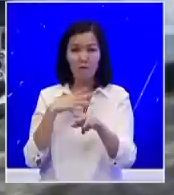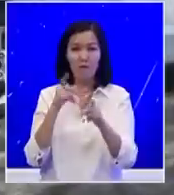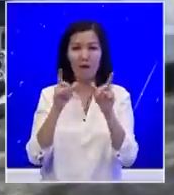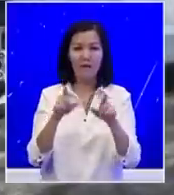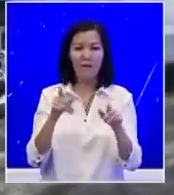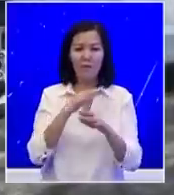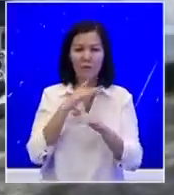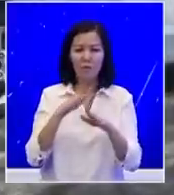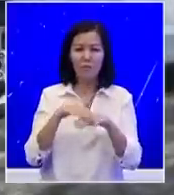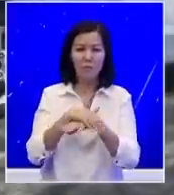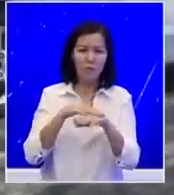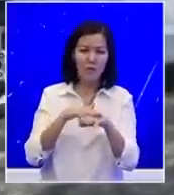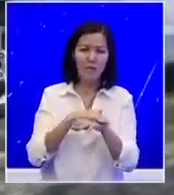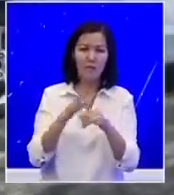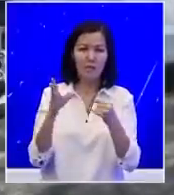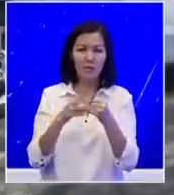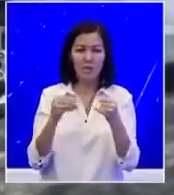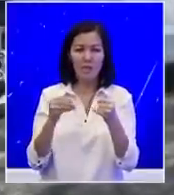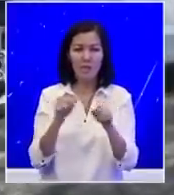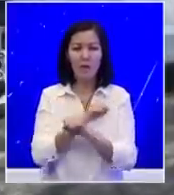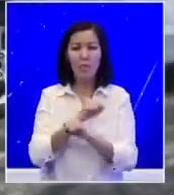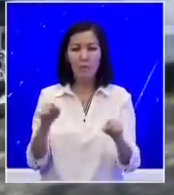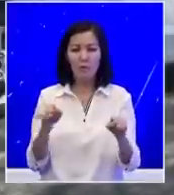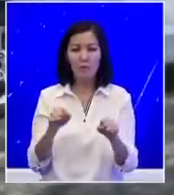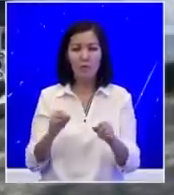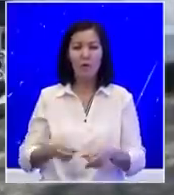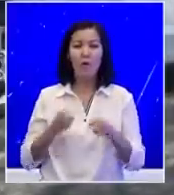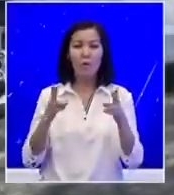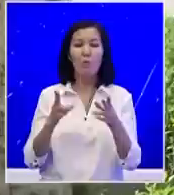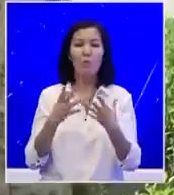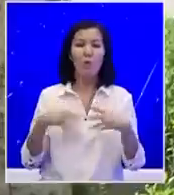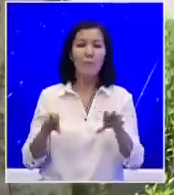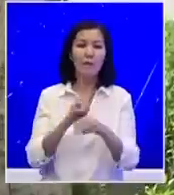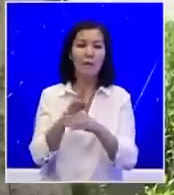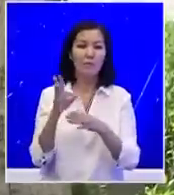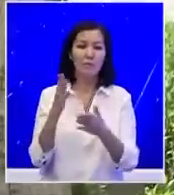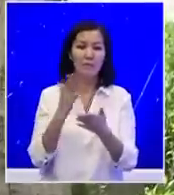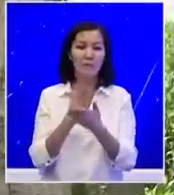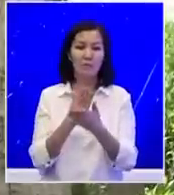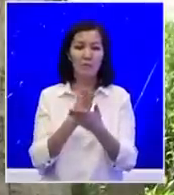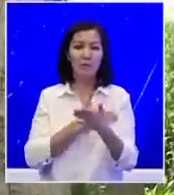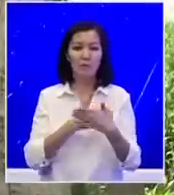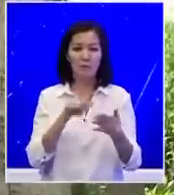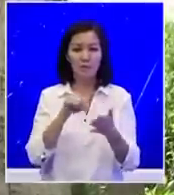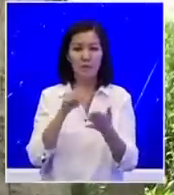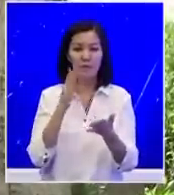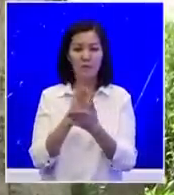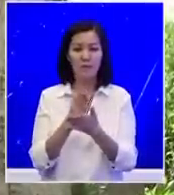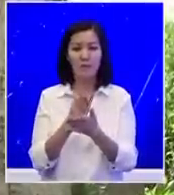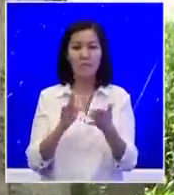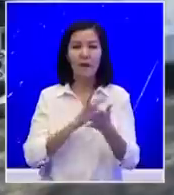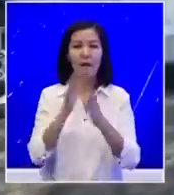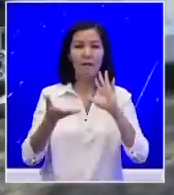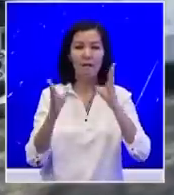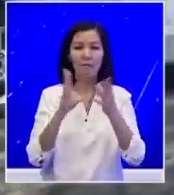көп шоғырланатын жерлер, қылмыстарды болдырмау, қауымдық қауіпсіздікті қамтамасыз етуге жұмыс жасайды. Қала